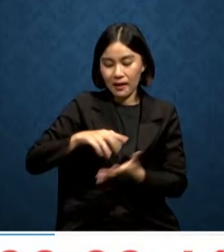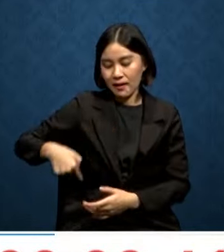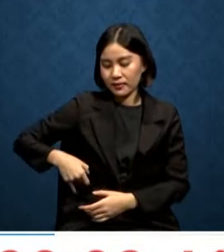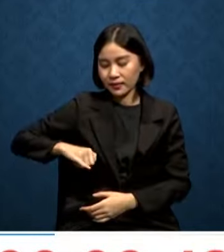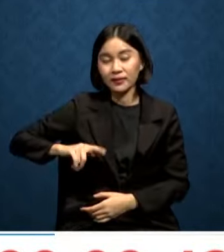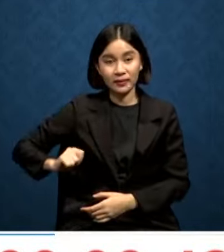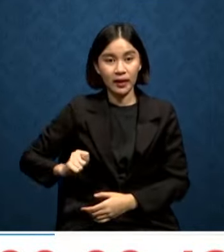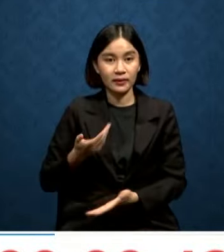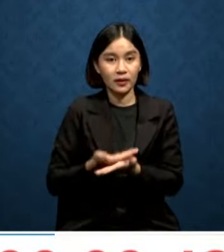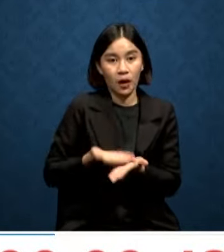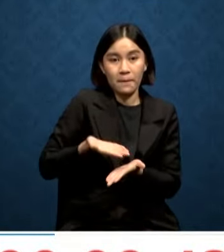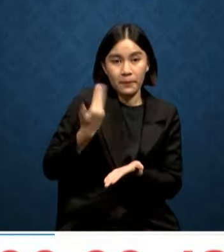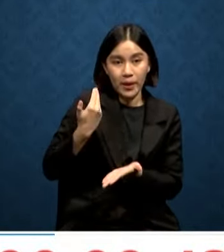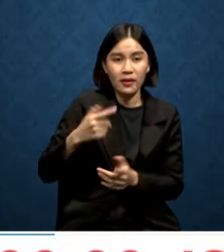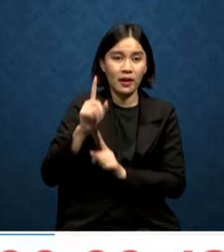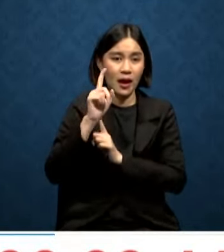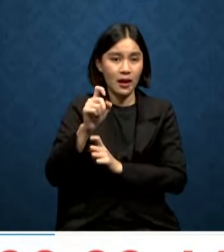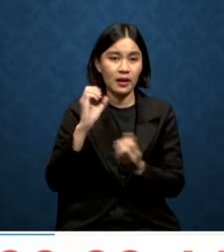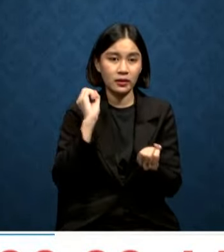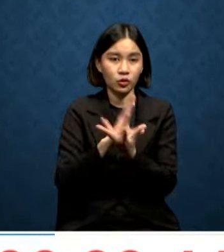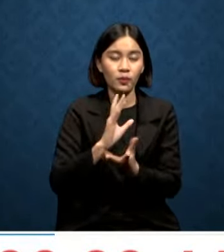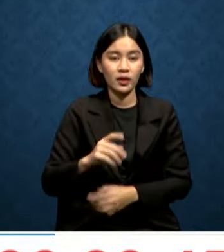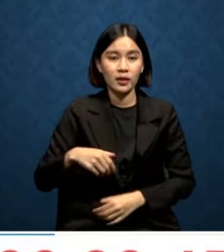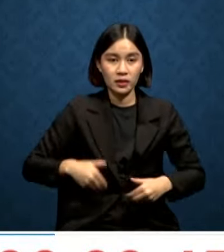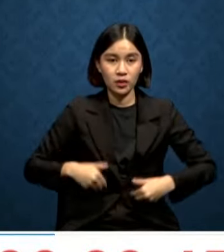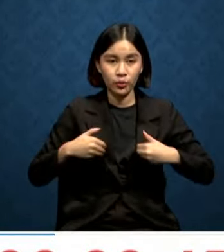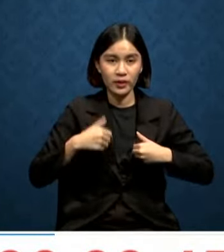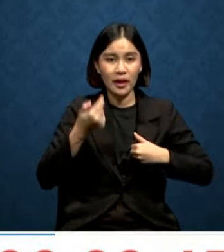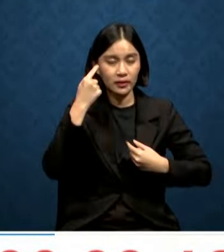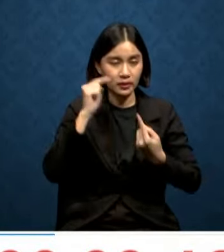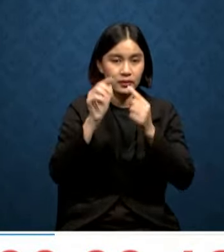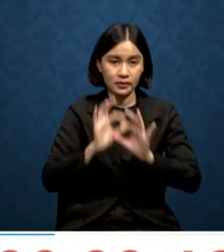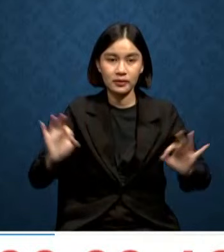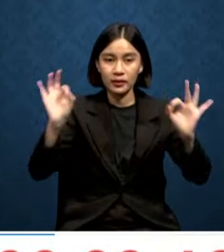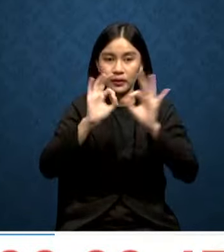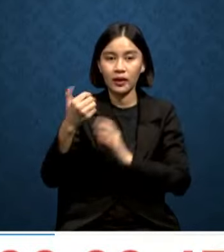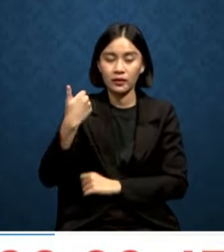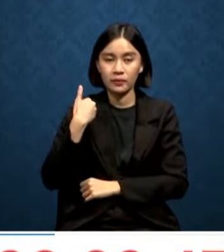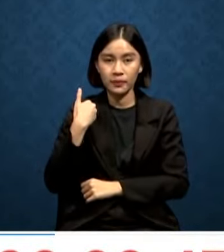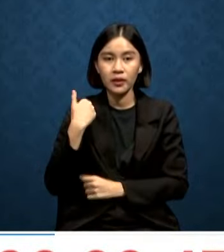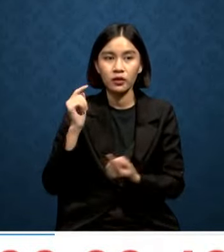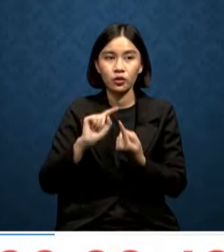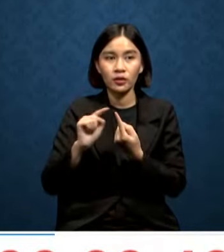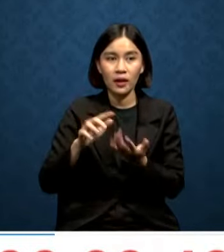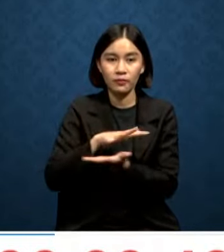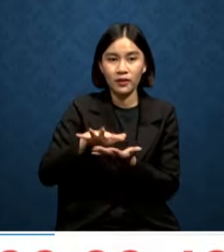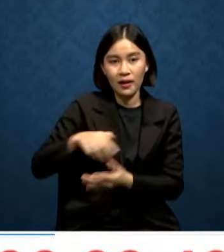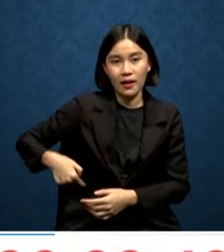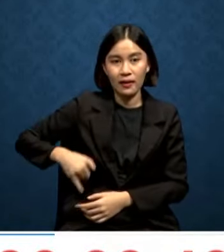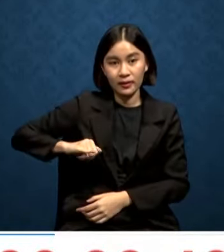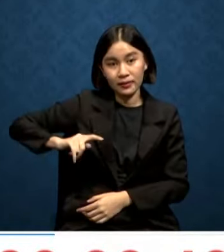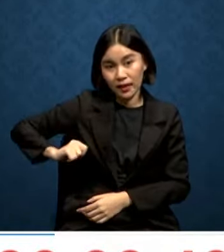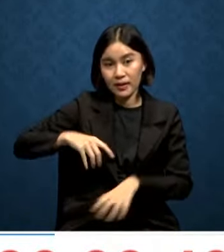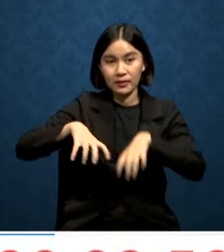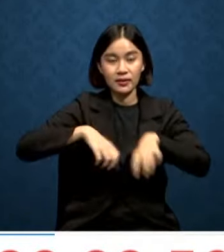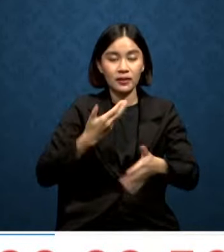ายสูงแล้วก็มีอันตรายถึงชีวิตนะครับก็เป็นสิ่งที่เราให้ความสำคัญ ในเรื่องของการฟอกไตรวมถึงมีการจัดสรร